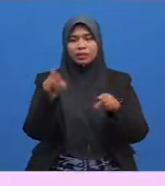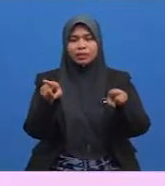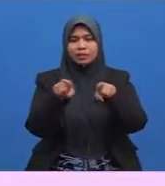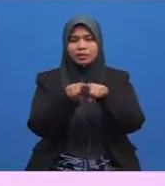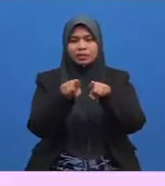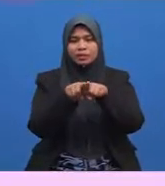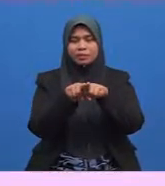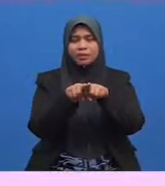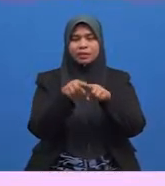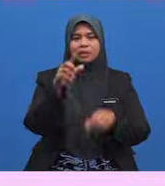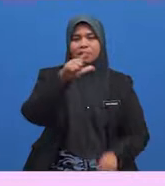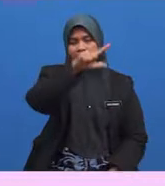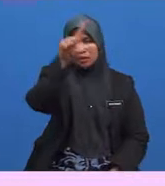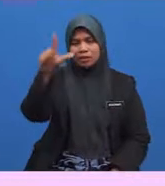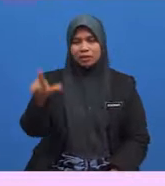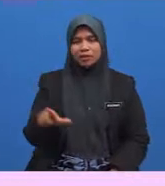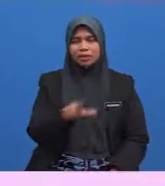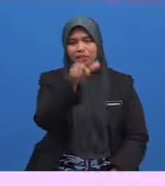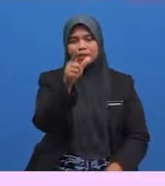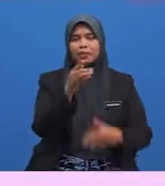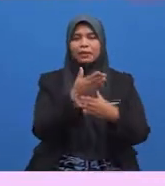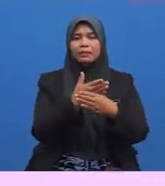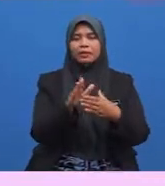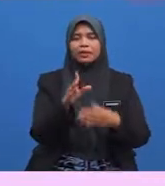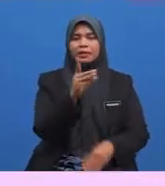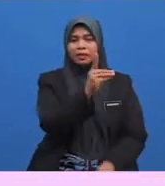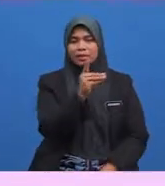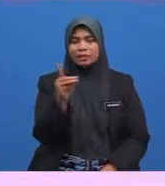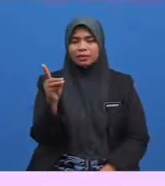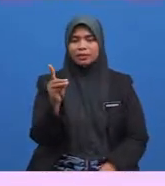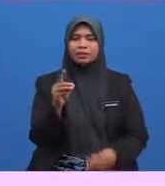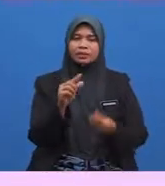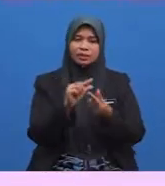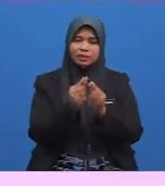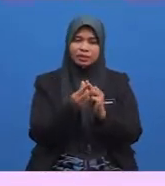iaitu lilitan bahagi diameter, gantikan nilai